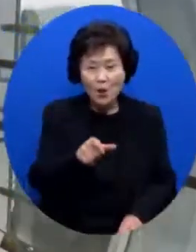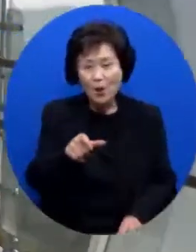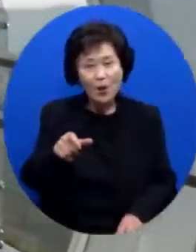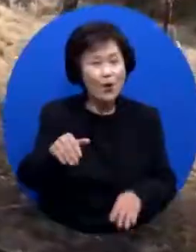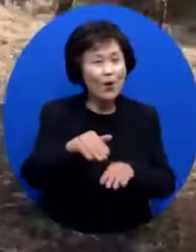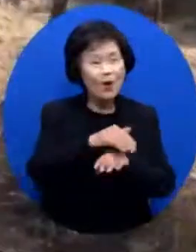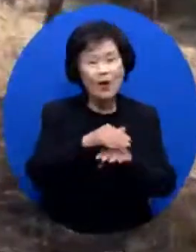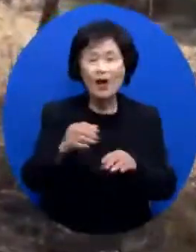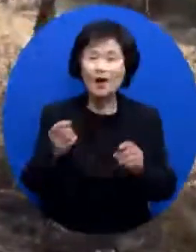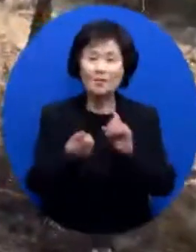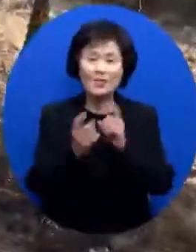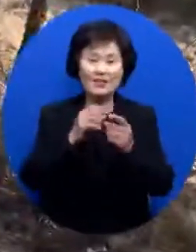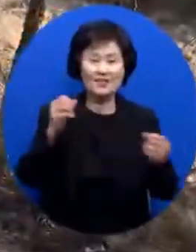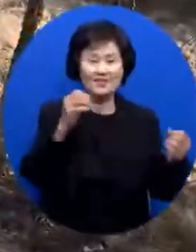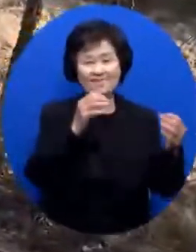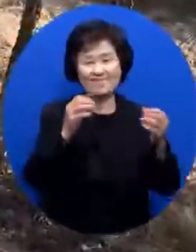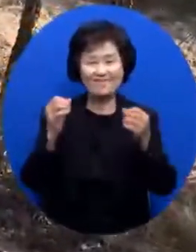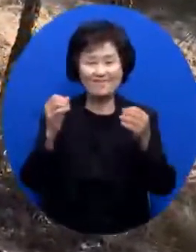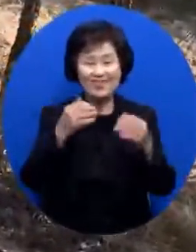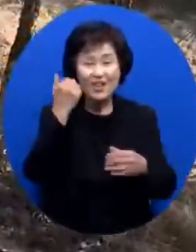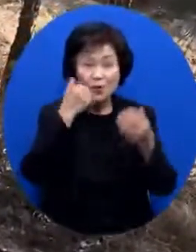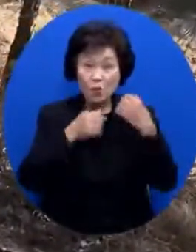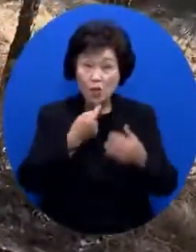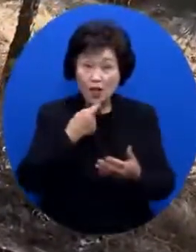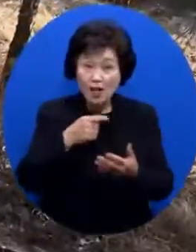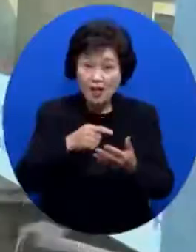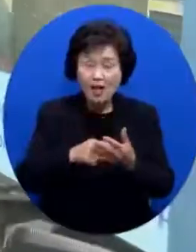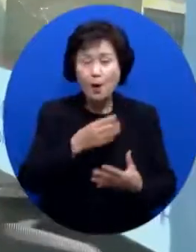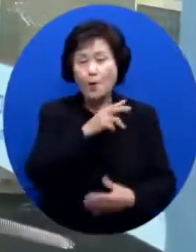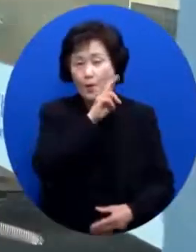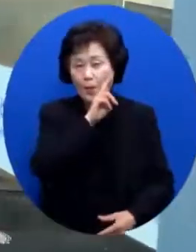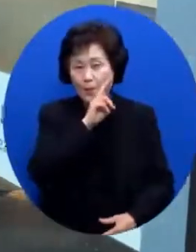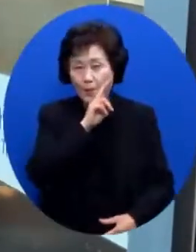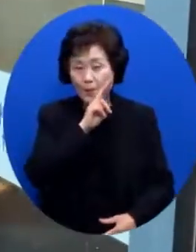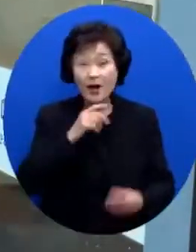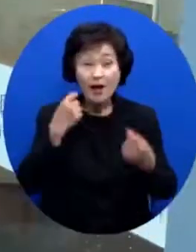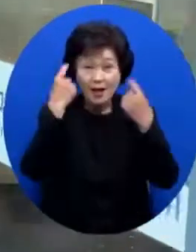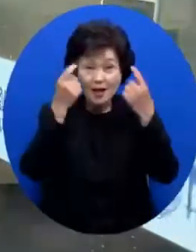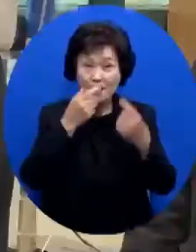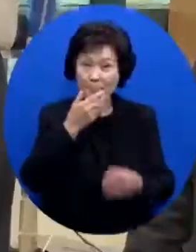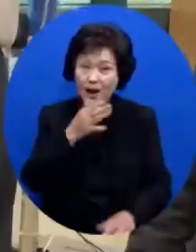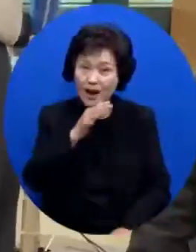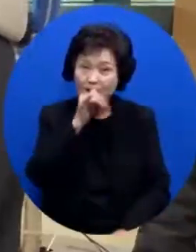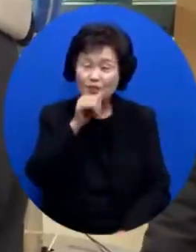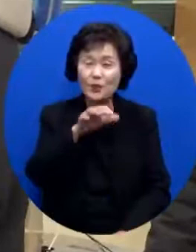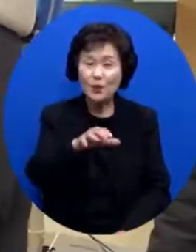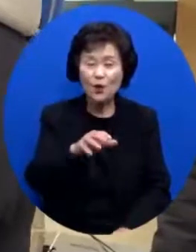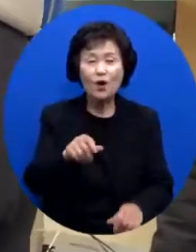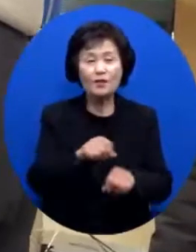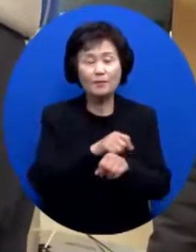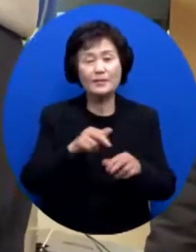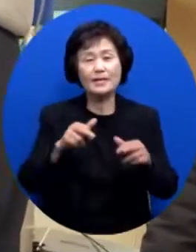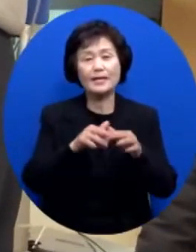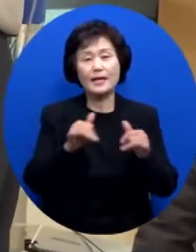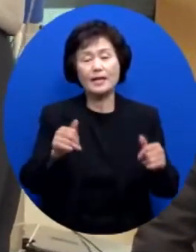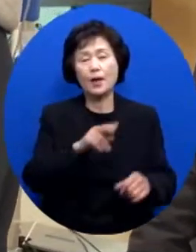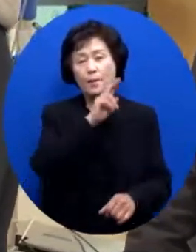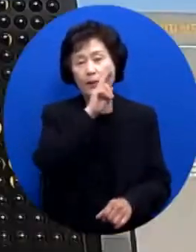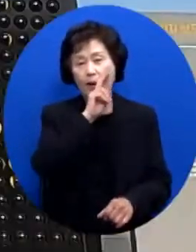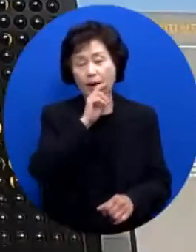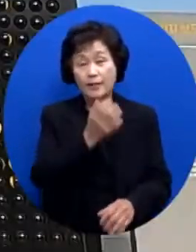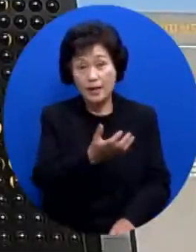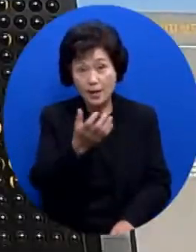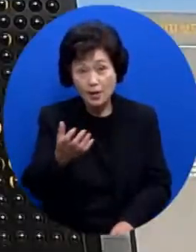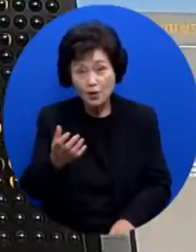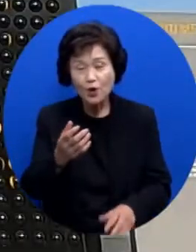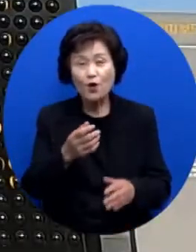서로 이야기합니다. 누구나 쉽고 편하게 여행을 즐길 수 있도록. 특히 장애인의 편안한 이동과 여행을 위해